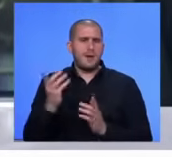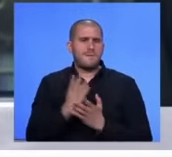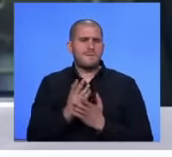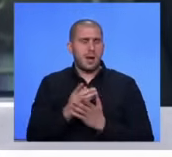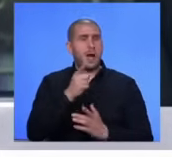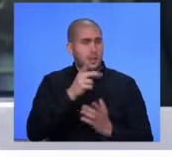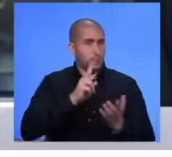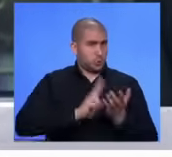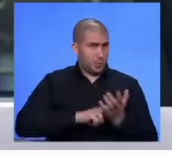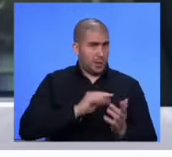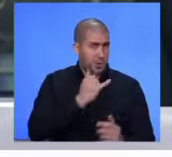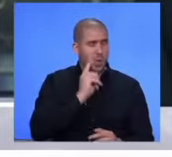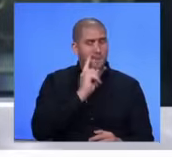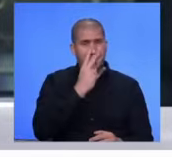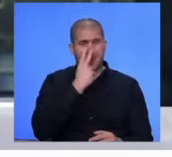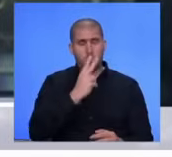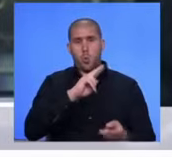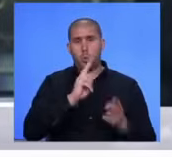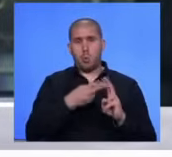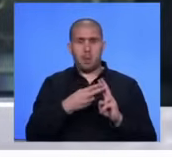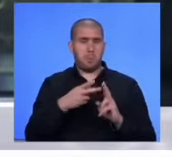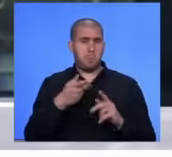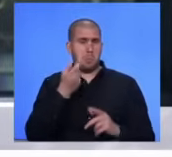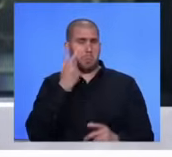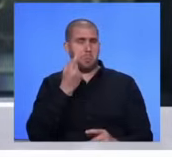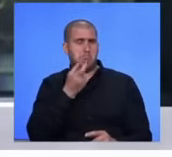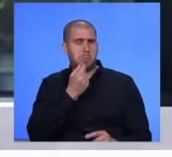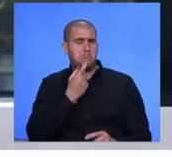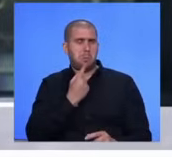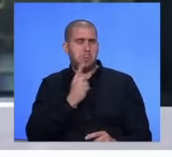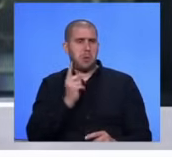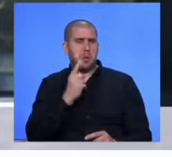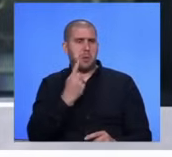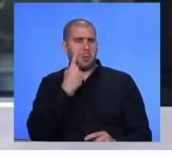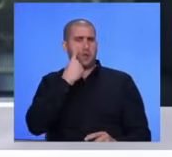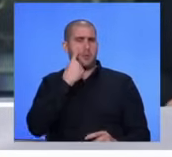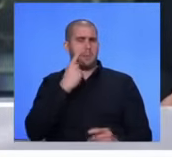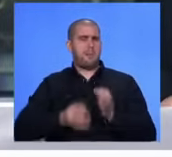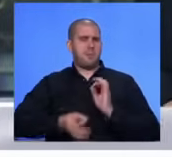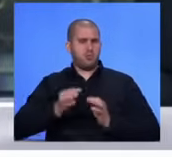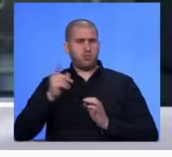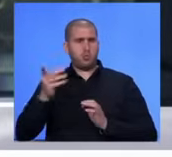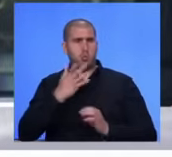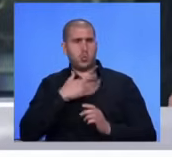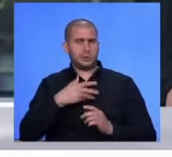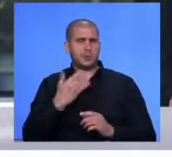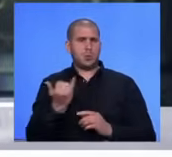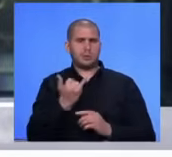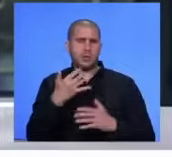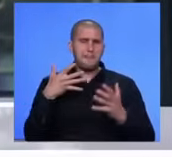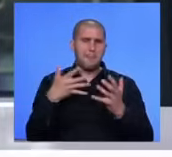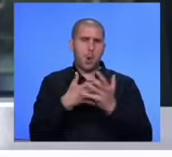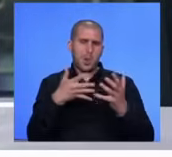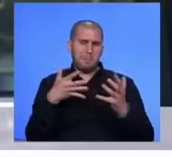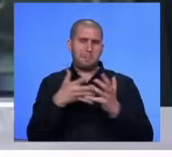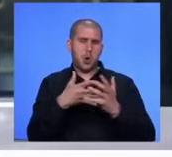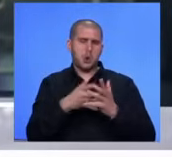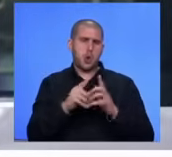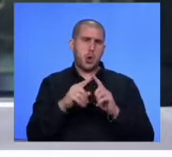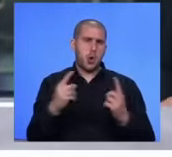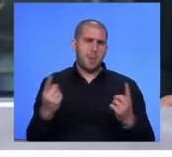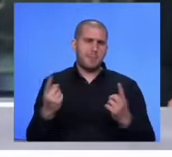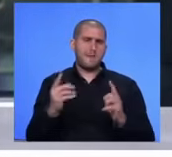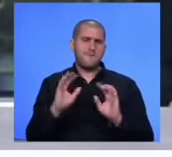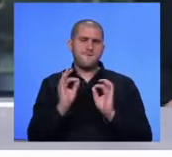אתה צודק, אבל ראינו שהעולם לא כל כך מתרשם מבתי המשפט שלנו שהוא רוצה לבקר אותנו בכל מיני